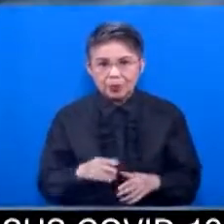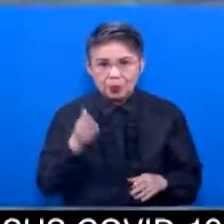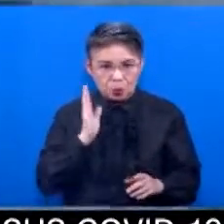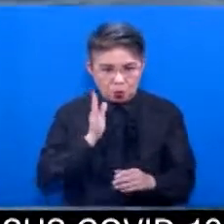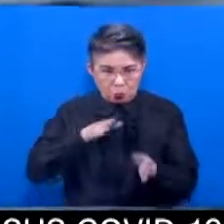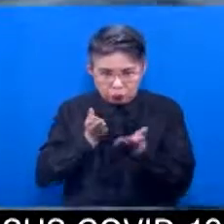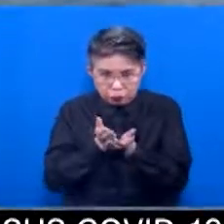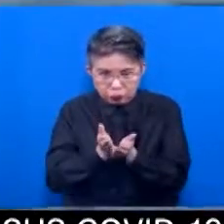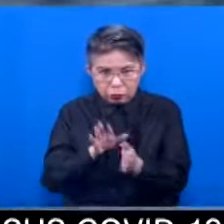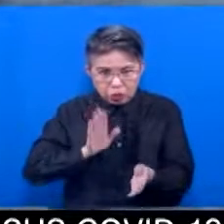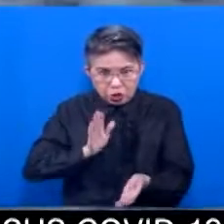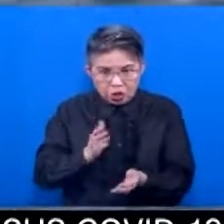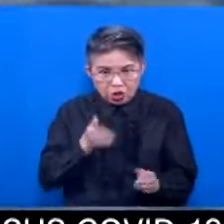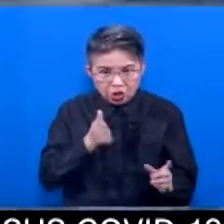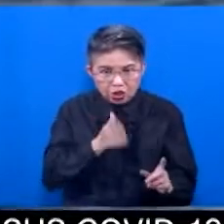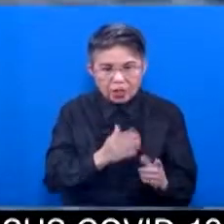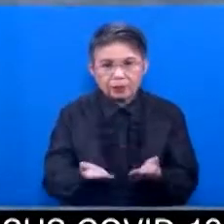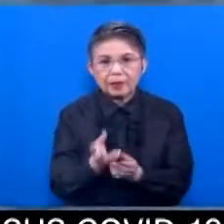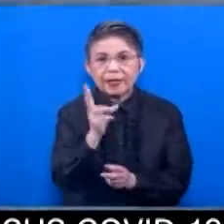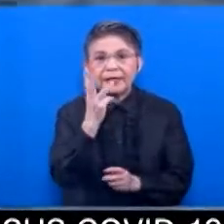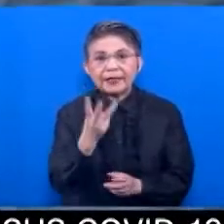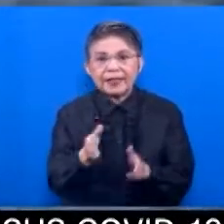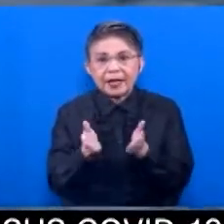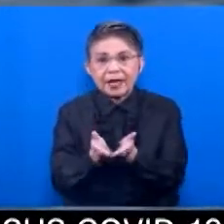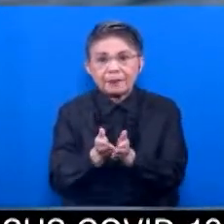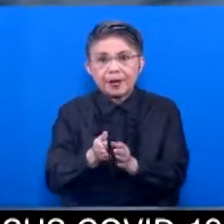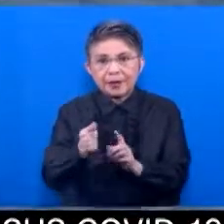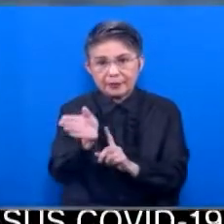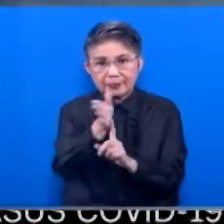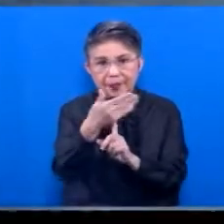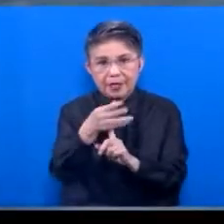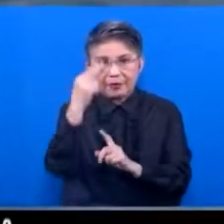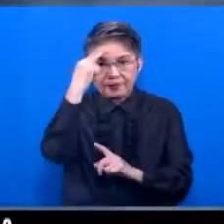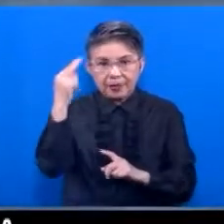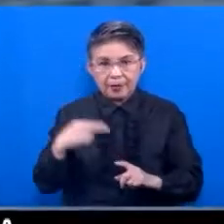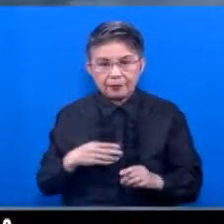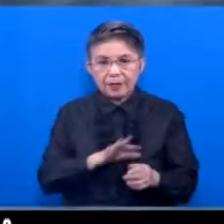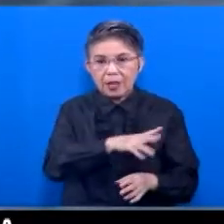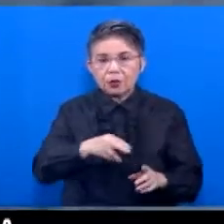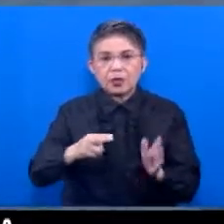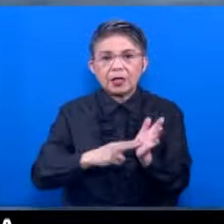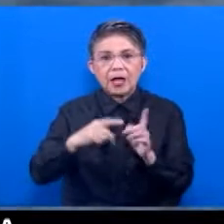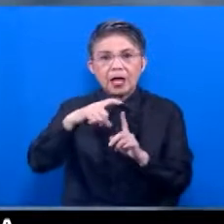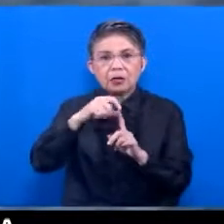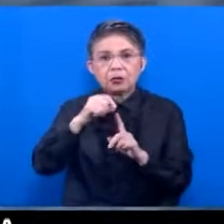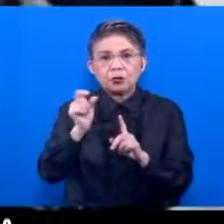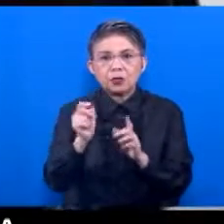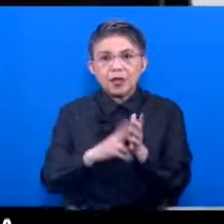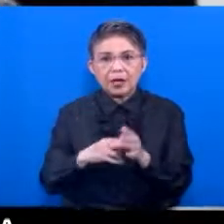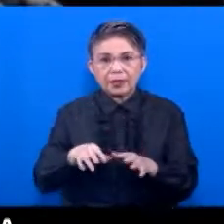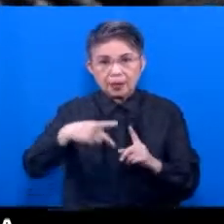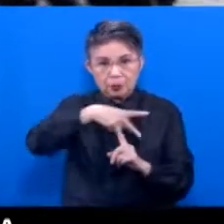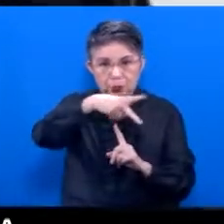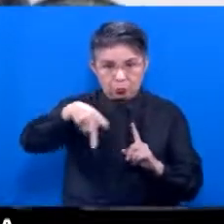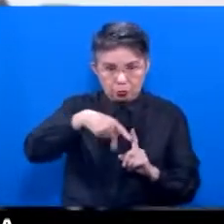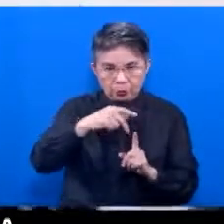Laut Koarmada 1 menangkap kapal ikan asing berbendera Vietnam di Laut Natuna Utara, Kepulauan Riau. Ketiga kapal ikan